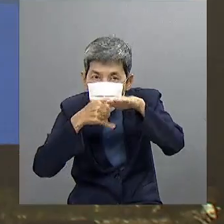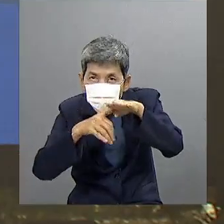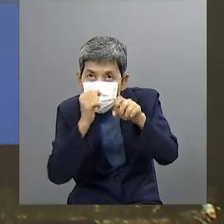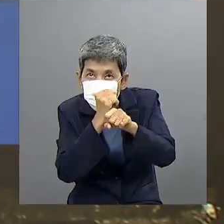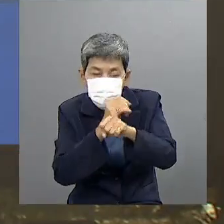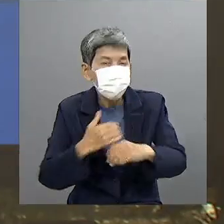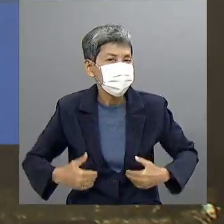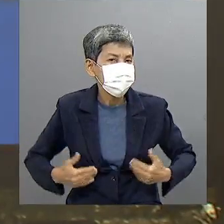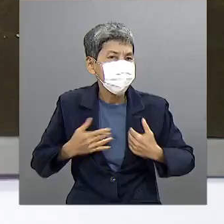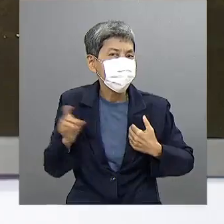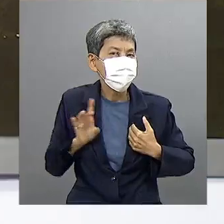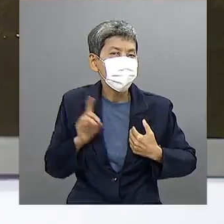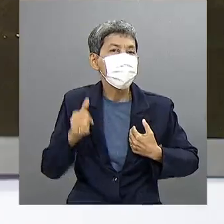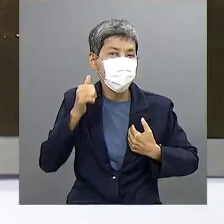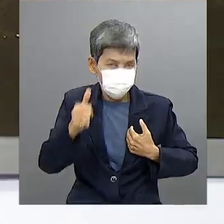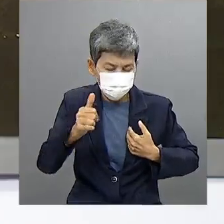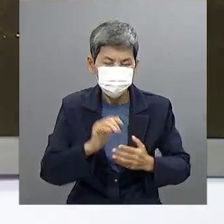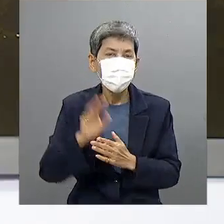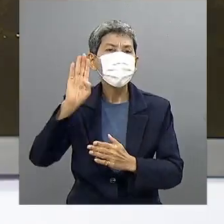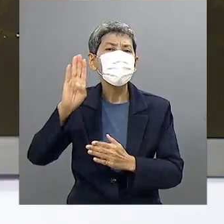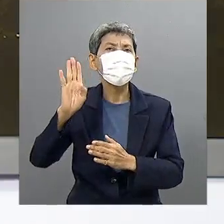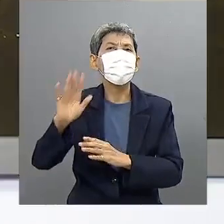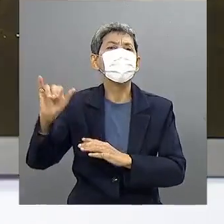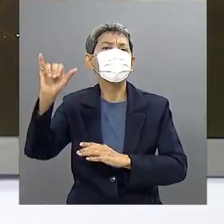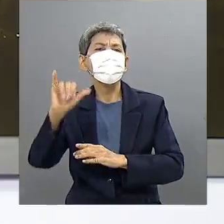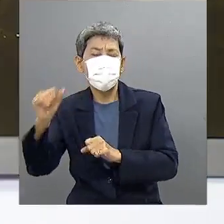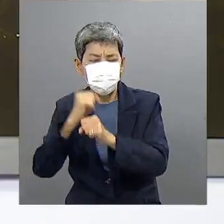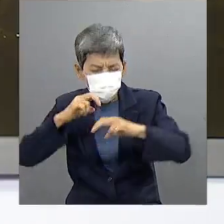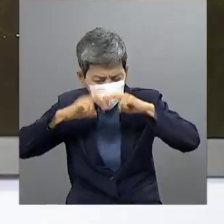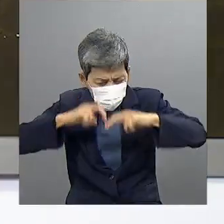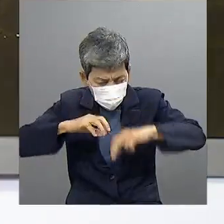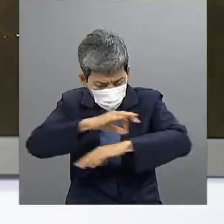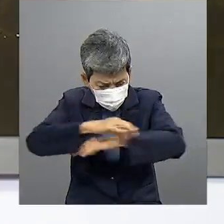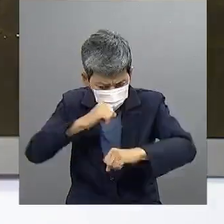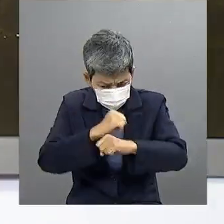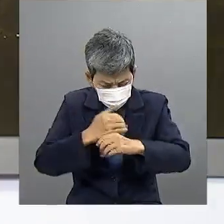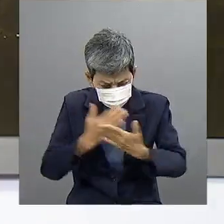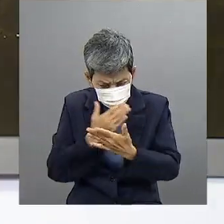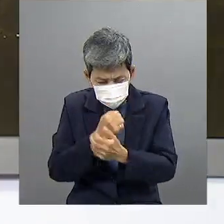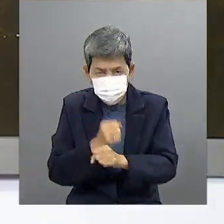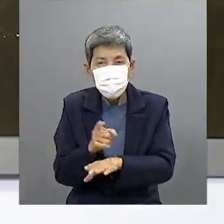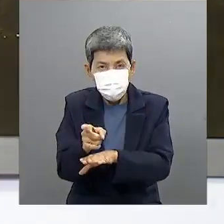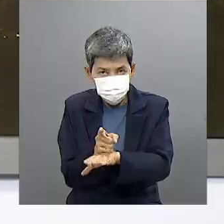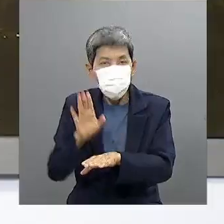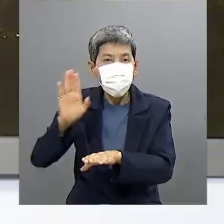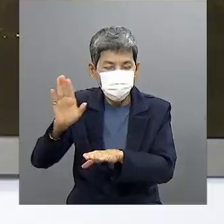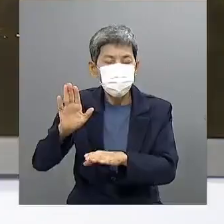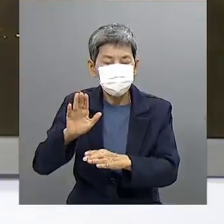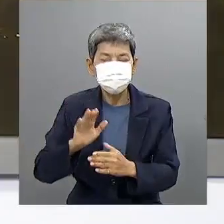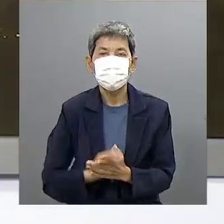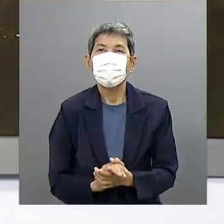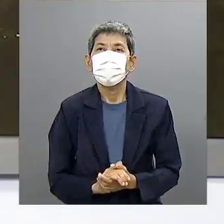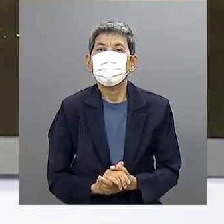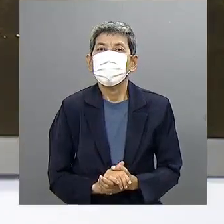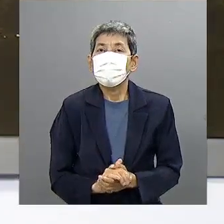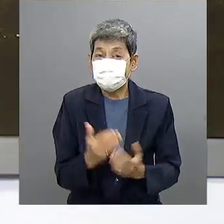งกว่าซึ่งบริษัทตะวันตกนะคะเขานำการออกแบบแบบนี้มาปรับใช้กับยานยนต์หุ้มเกราะในบางรุ่นด้วยปัจจุบัน